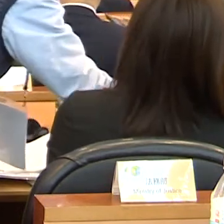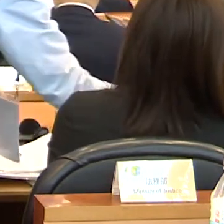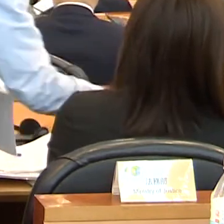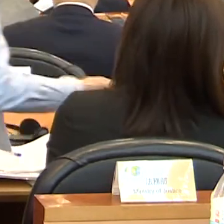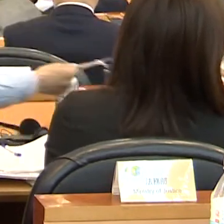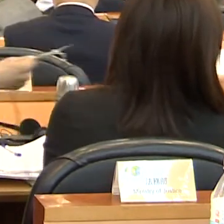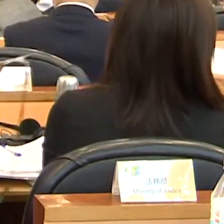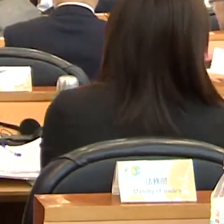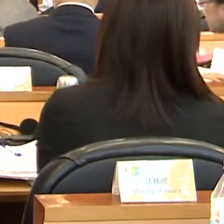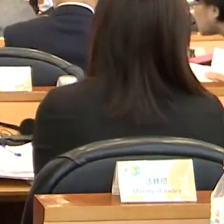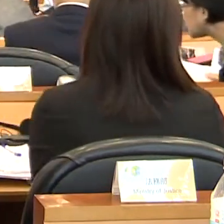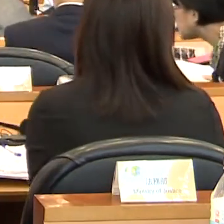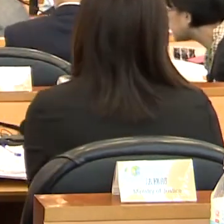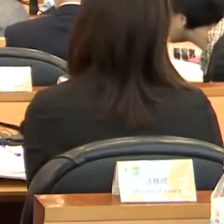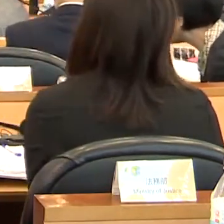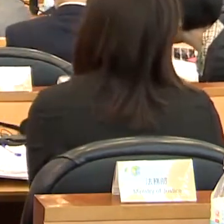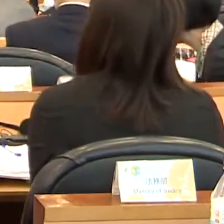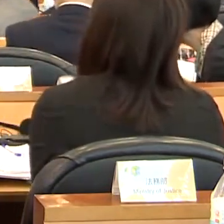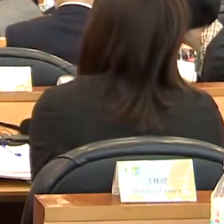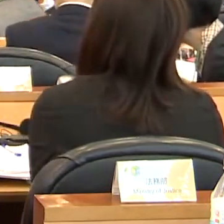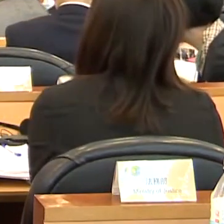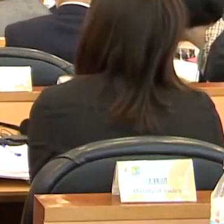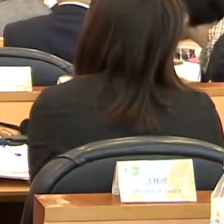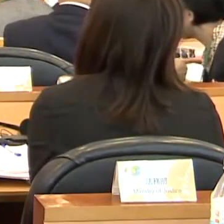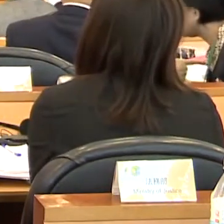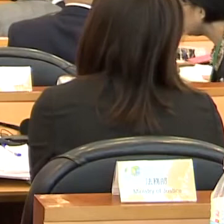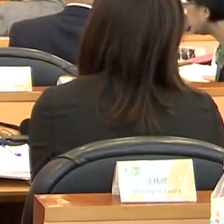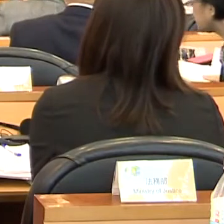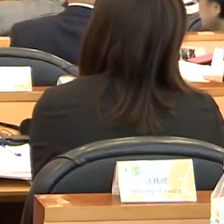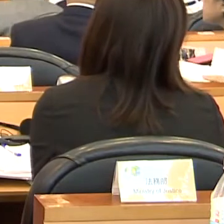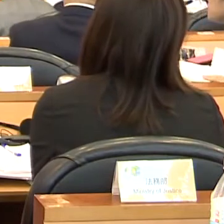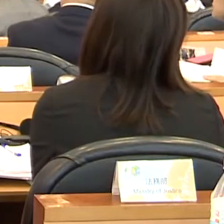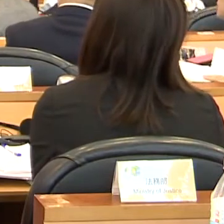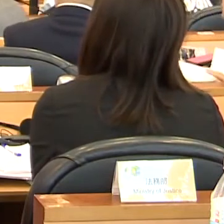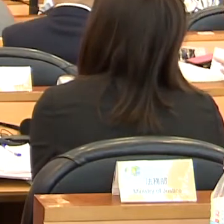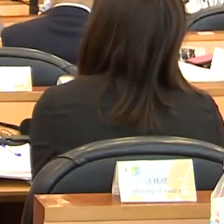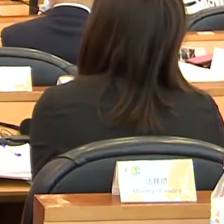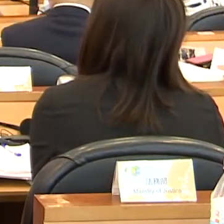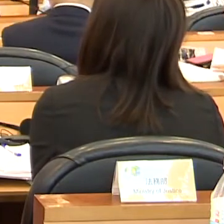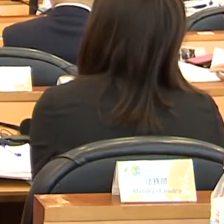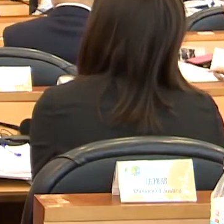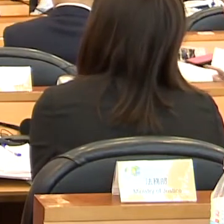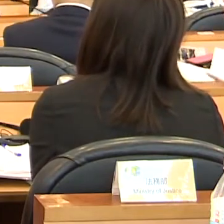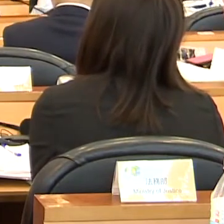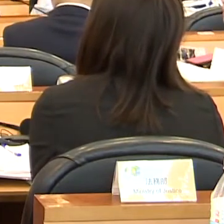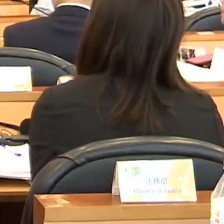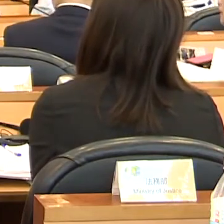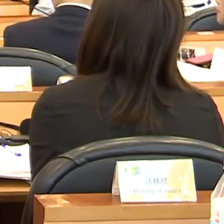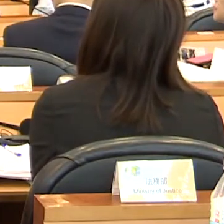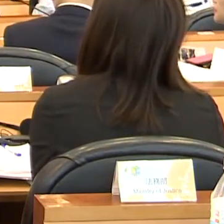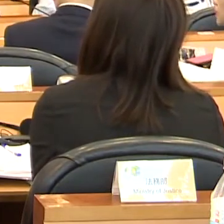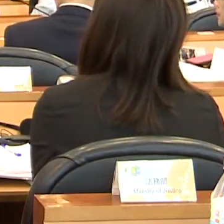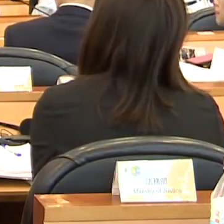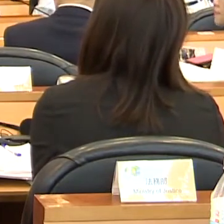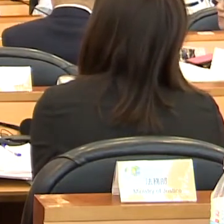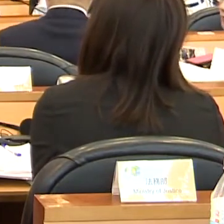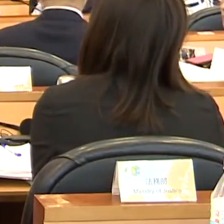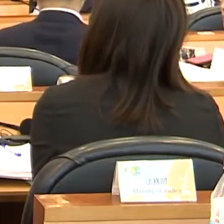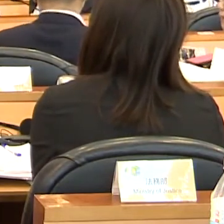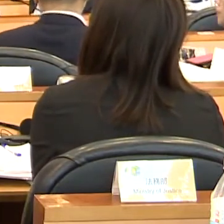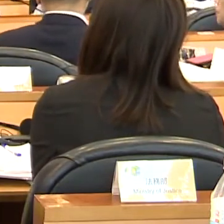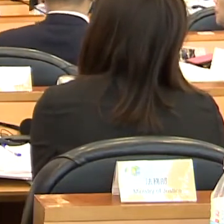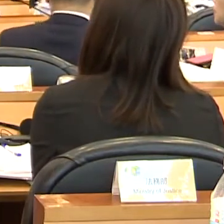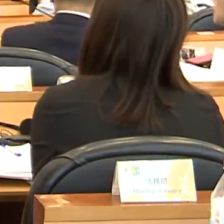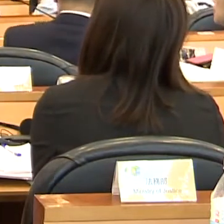如果没有收养，然后这个法院对于这个儿童表意权，他一直在意有没有年龄，有没有不同的操作方